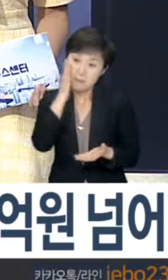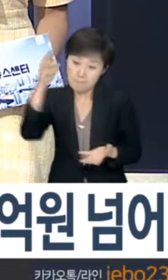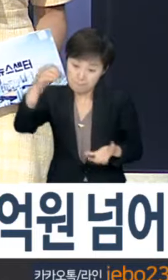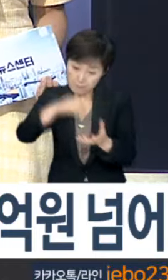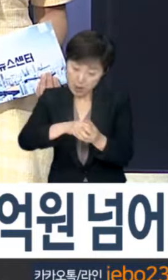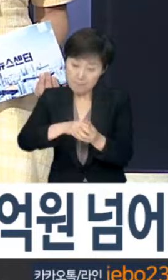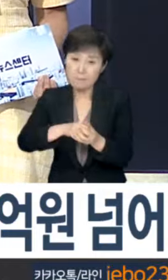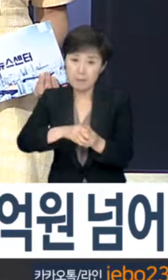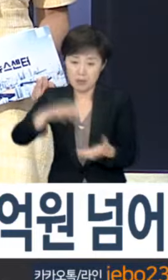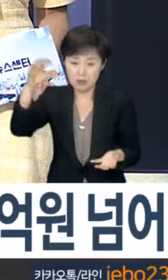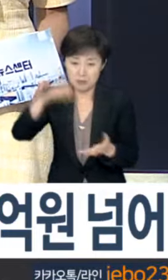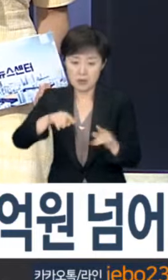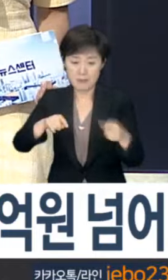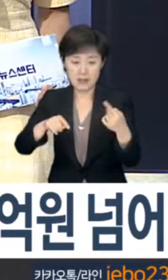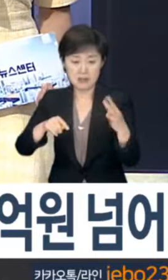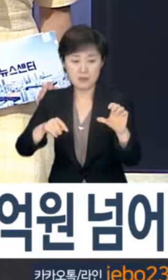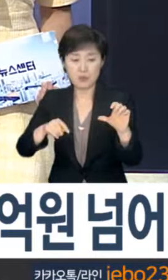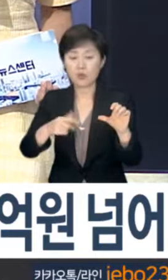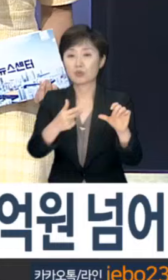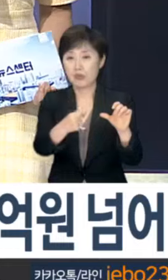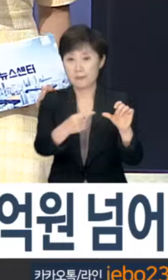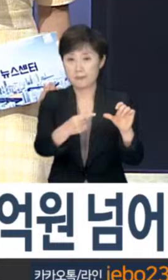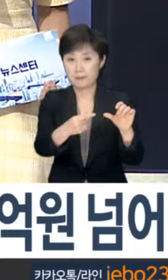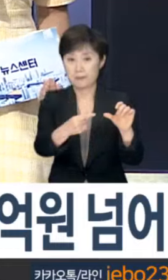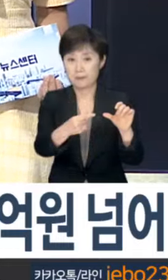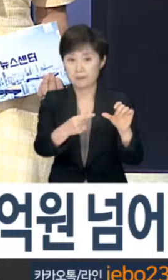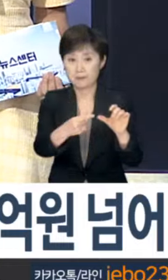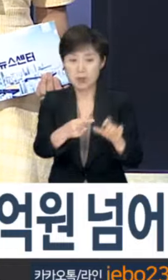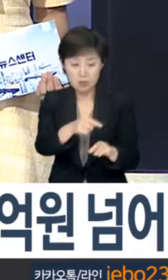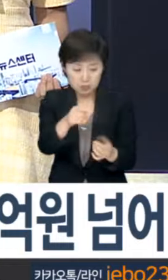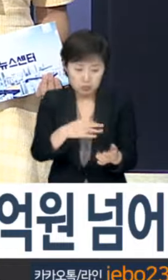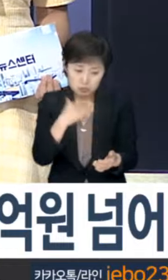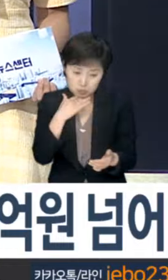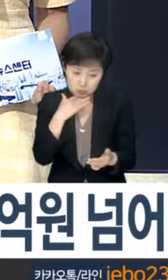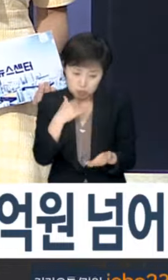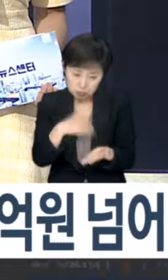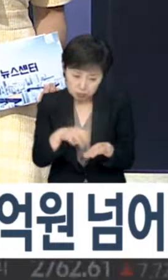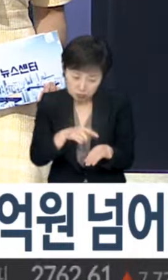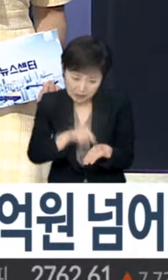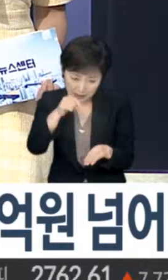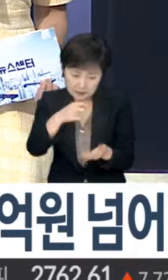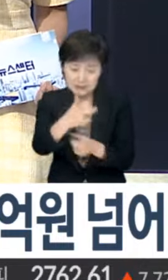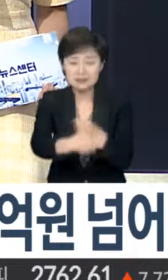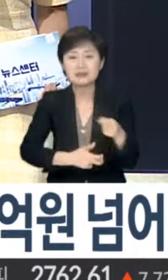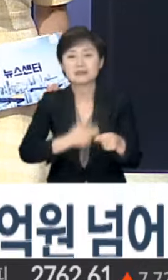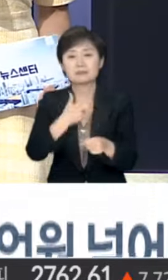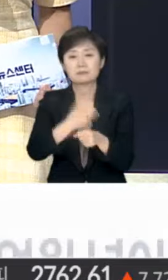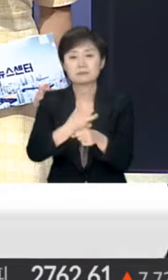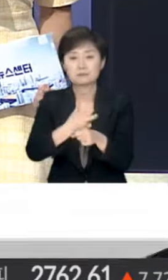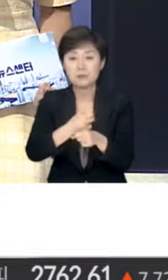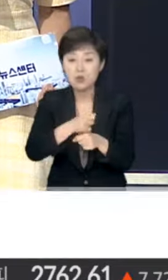무게만 135g에 달했는데요. 모삼의 수령은 약 70년으로 추정되며